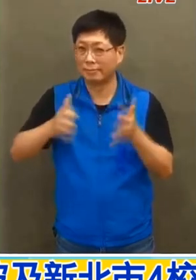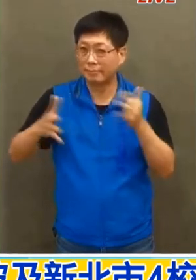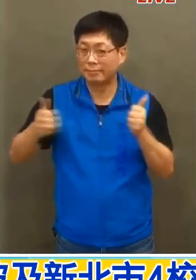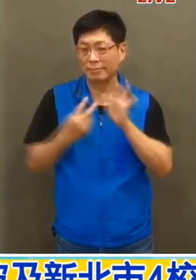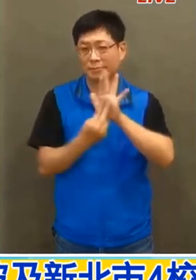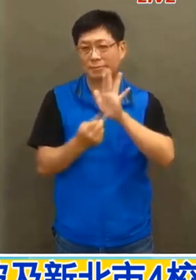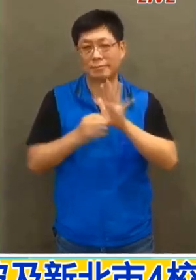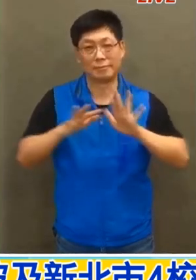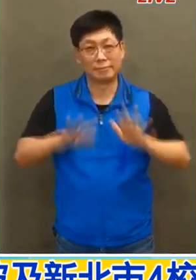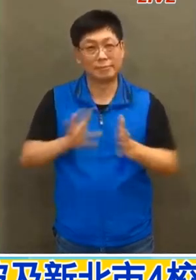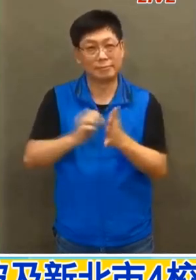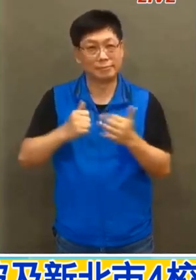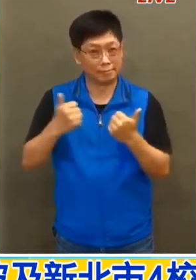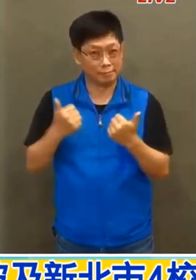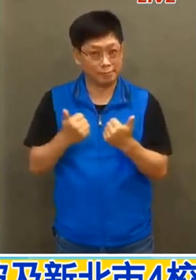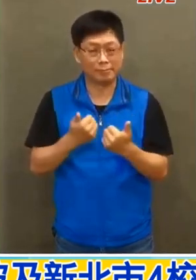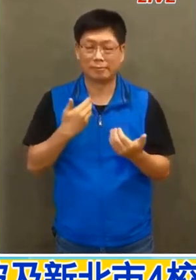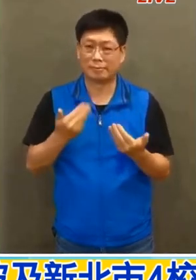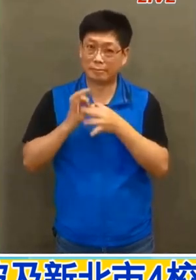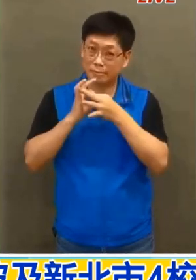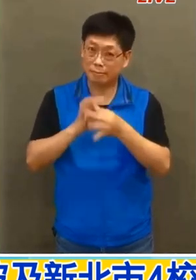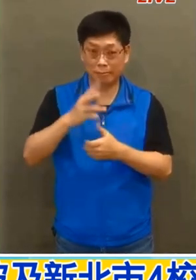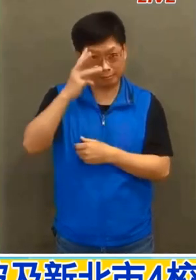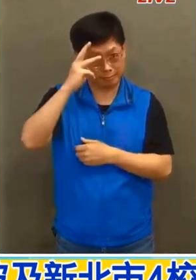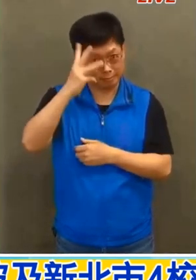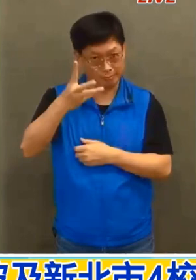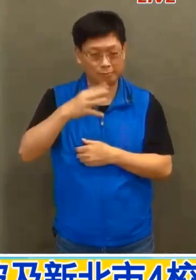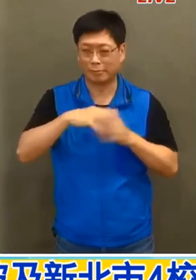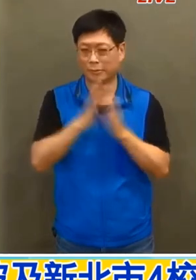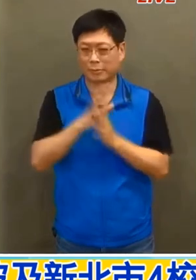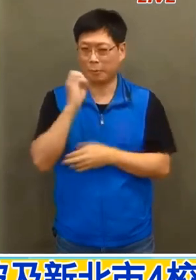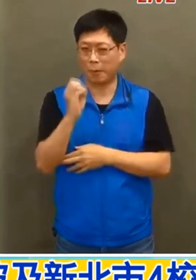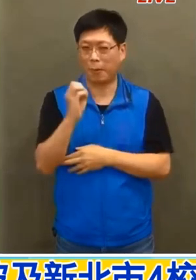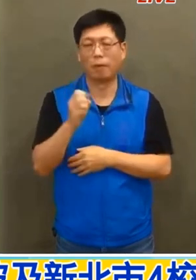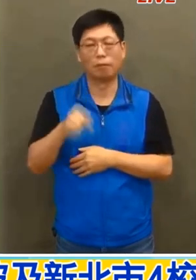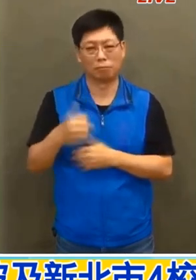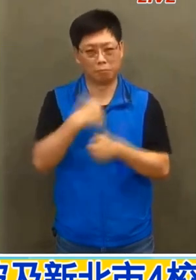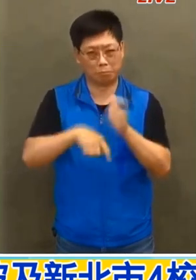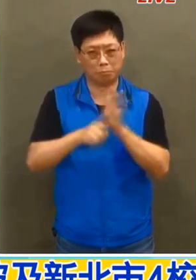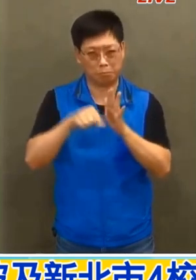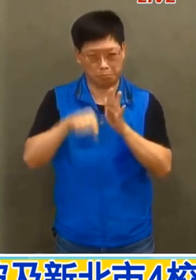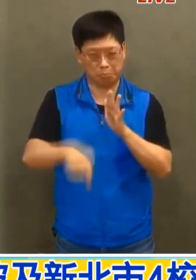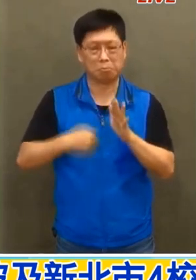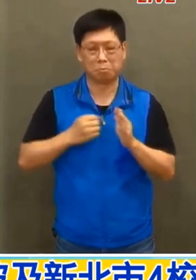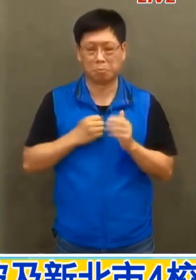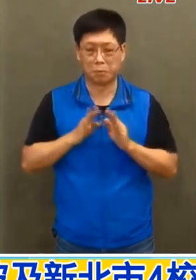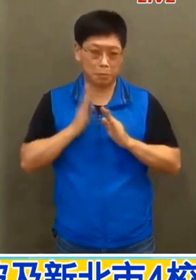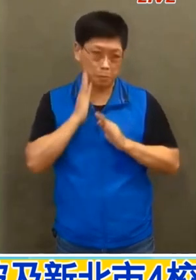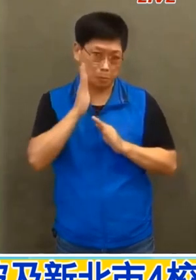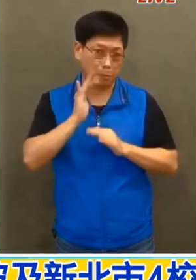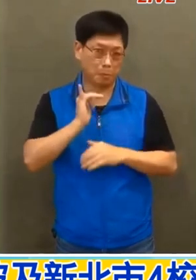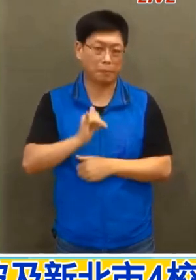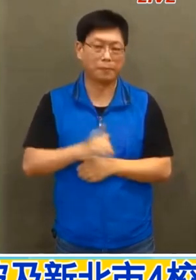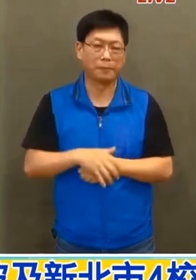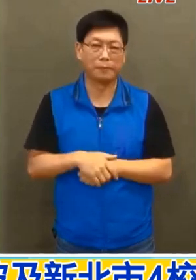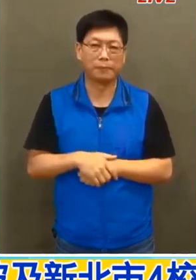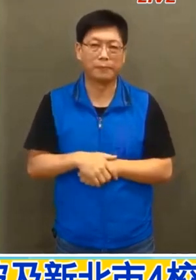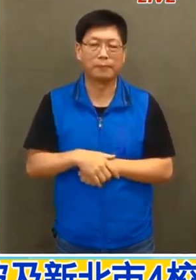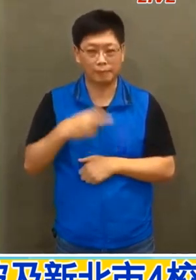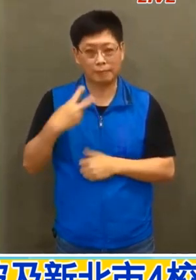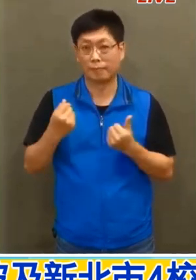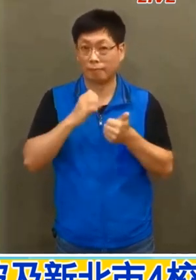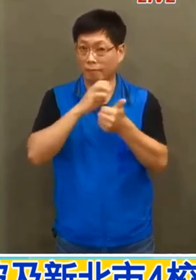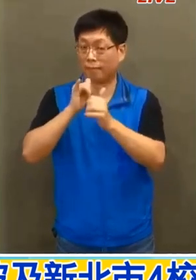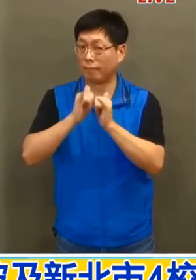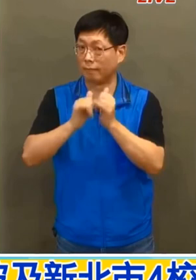的说明。今天新北市已经连续3天的加零，那也显示我们的疫情呢正朝稳定的方向来前进。还是要提